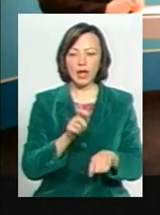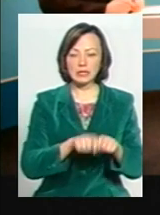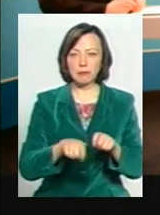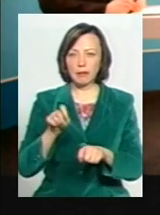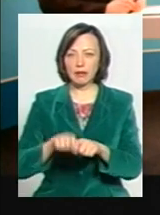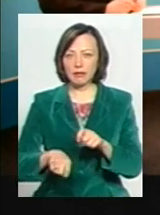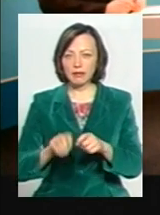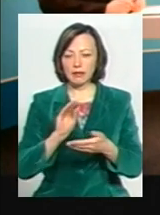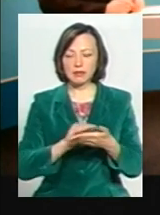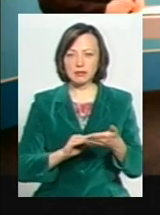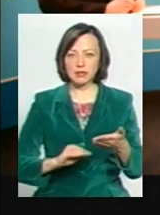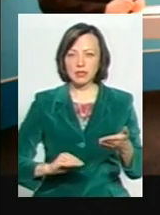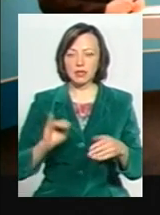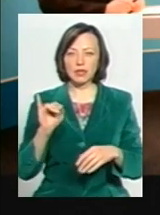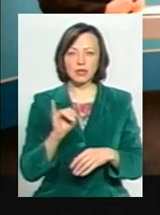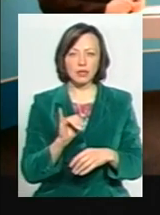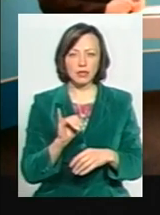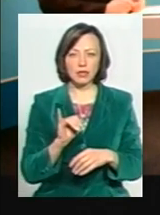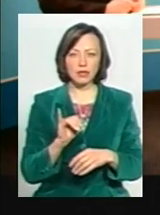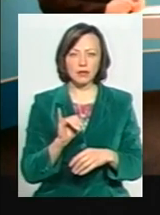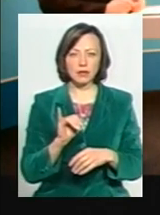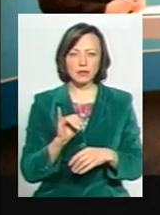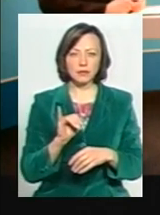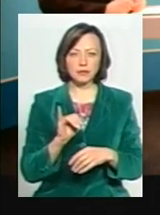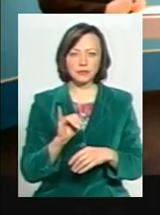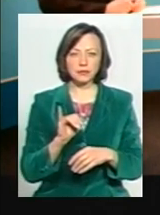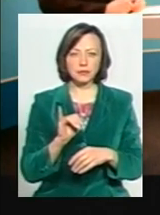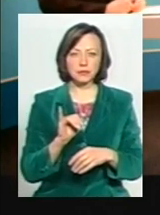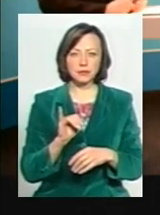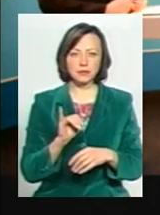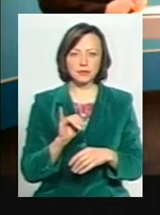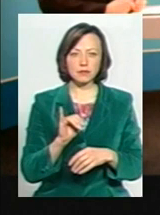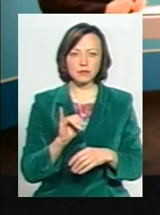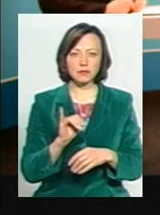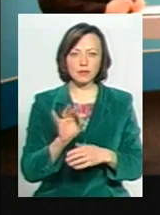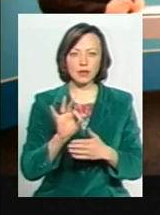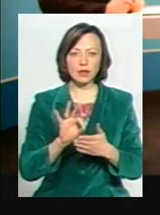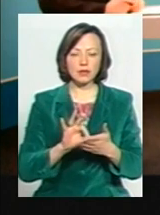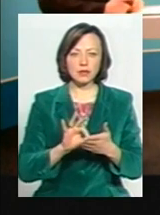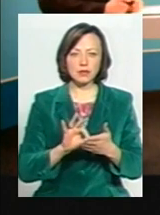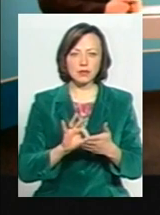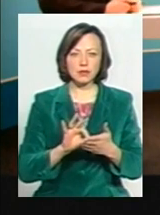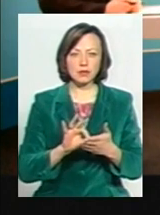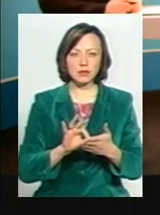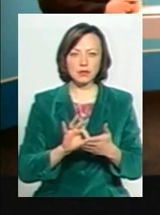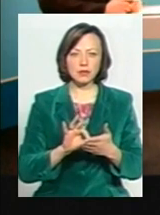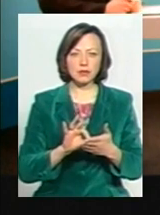експертизи. І коли вони до нас приходять, то ми вже їм сразу в дефектному акті відмічаємо ті питання, які вони мають